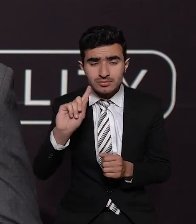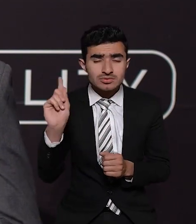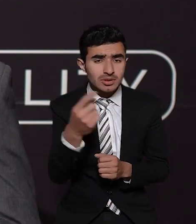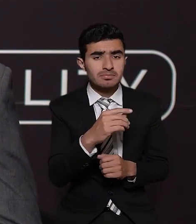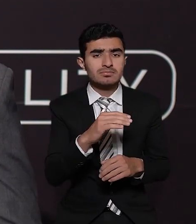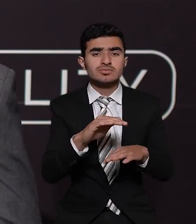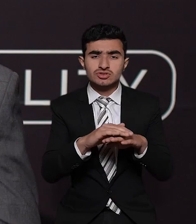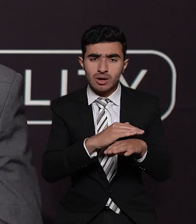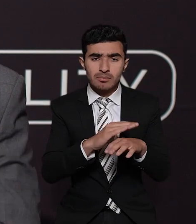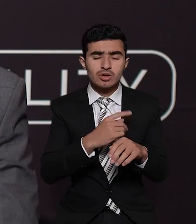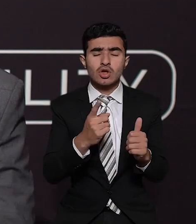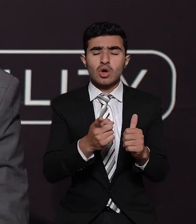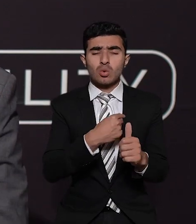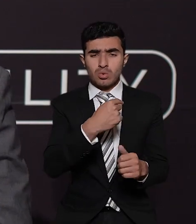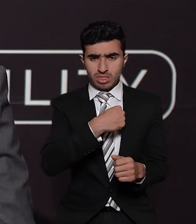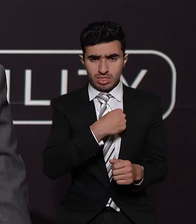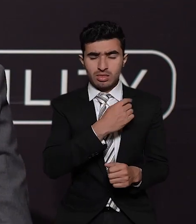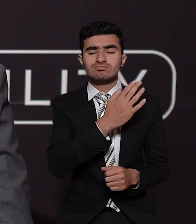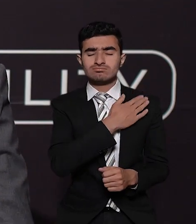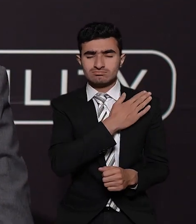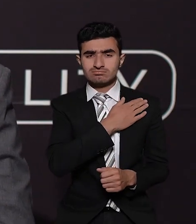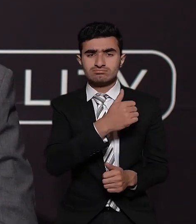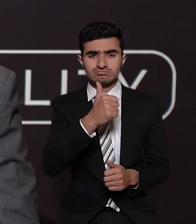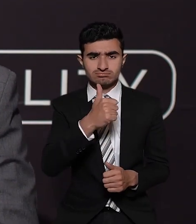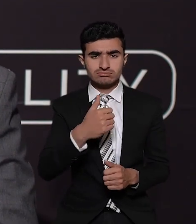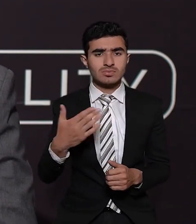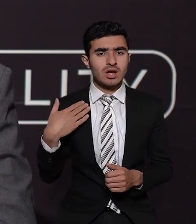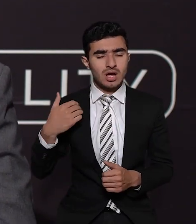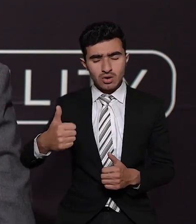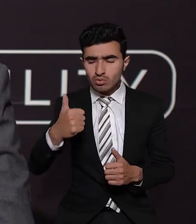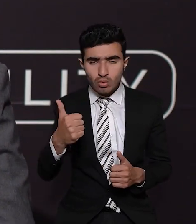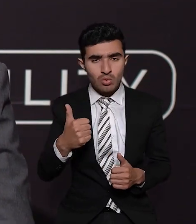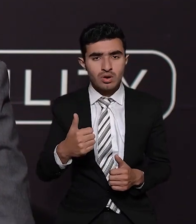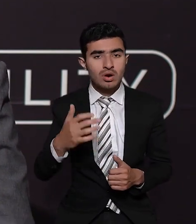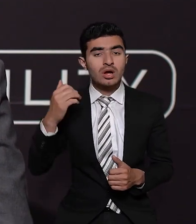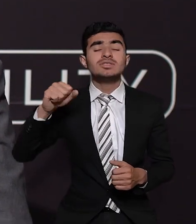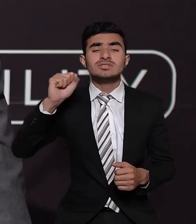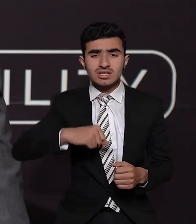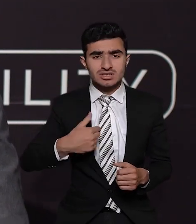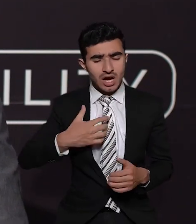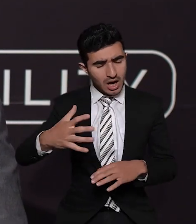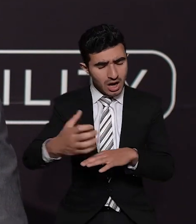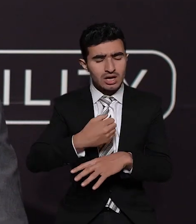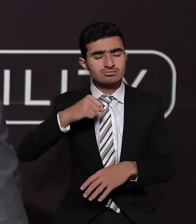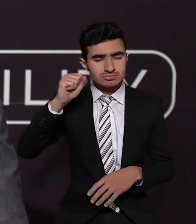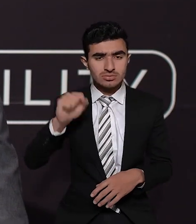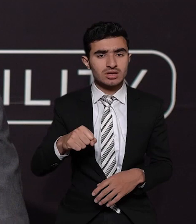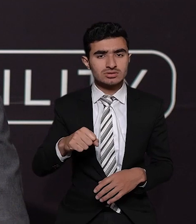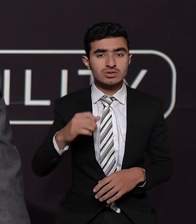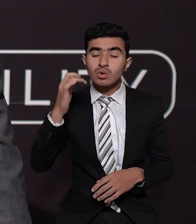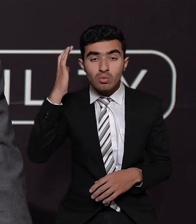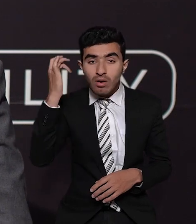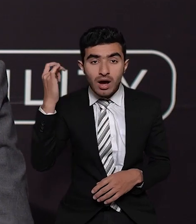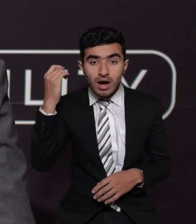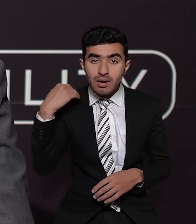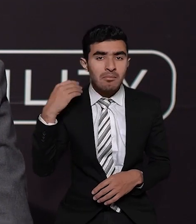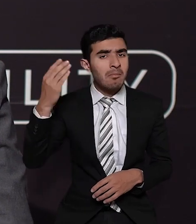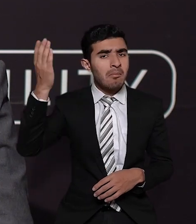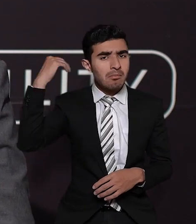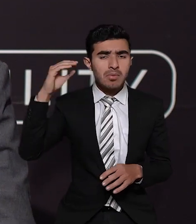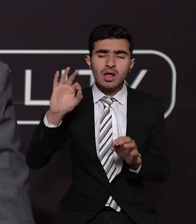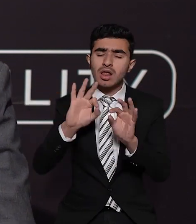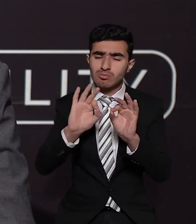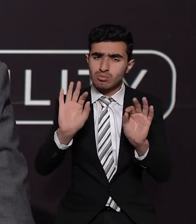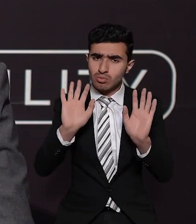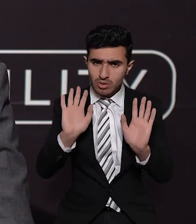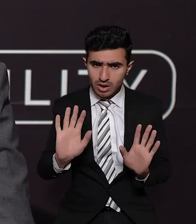چاہیے کہ یس آئی کین ڈو اٹ. وائی؟ بیکاز آئی ہیو آلریڈی ڈن اٹ ان دا پاسٹ. اور میں نے تو اس سے پہلے بہت